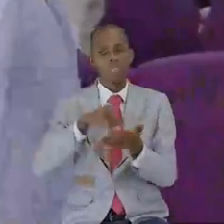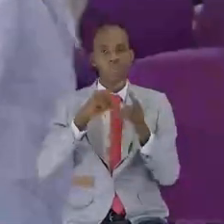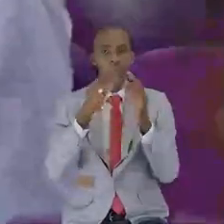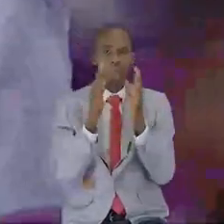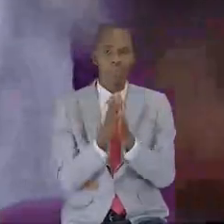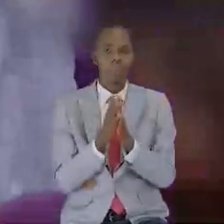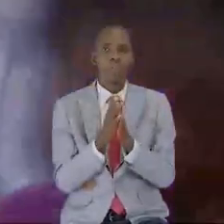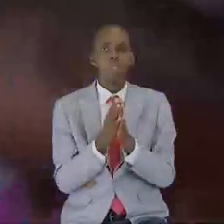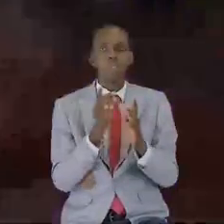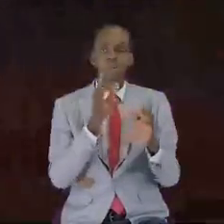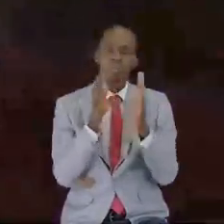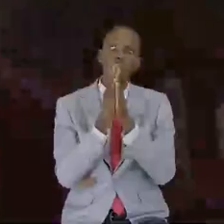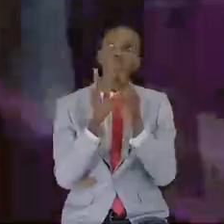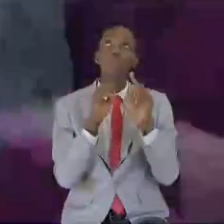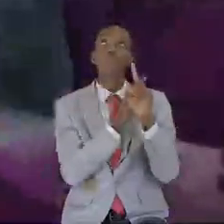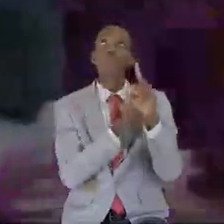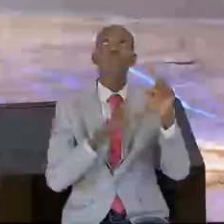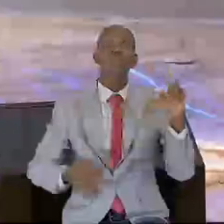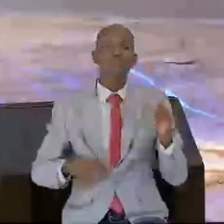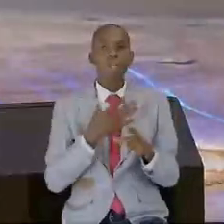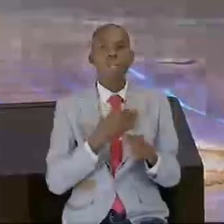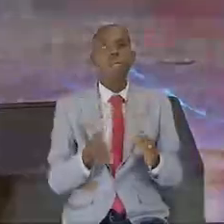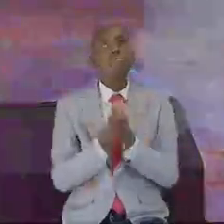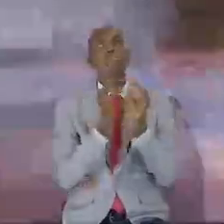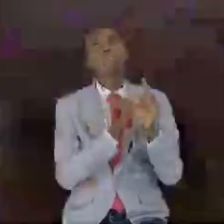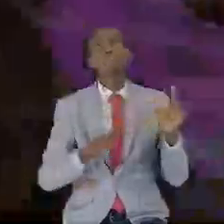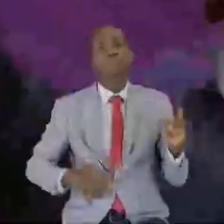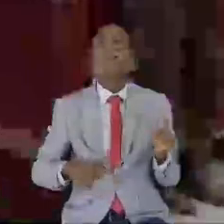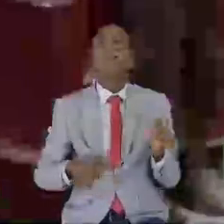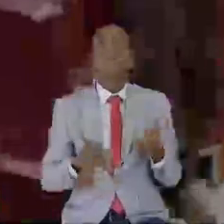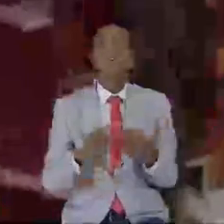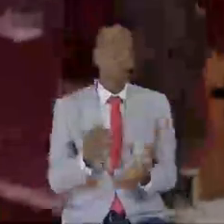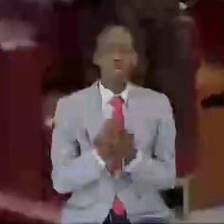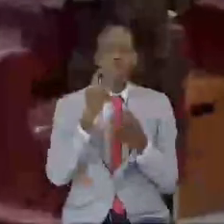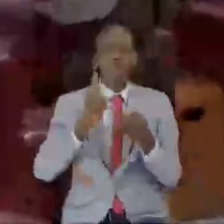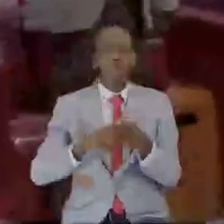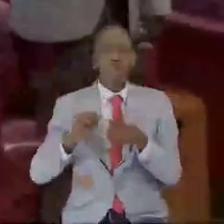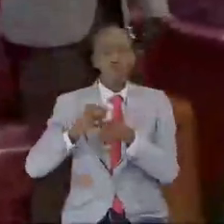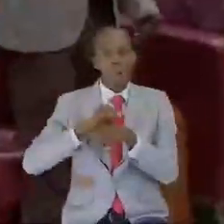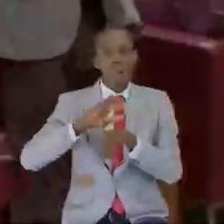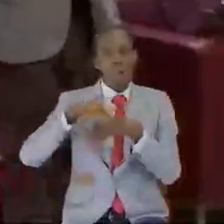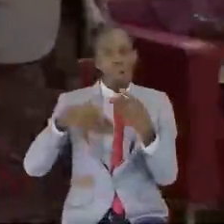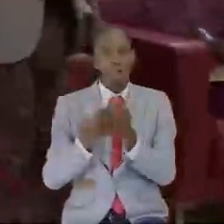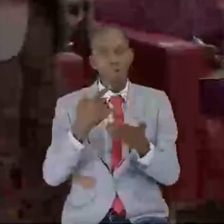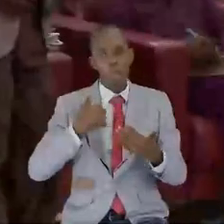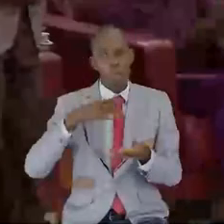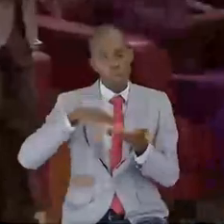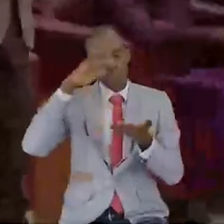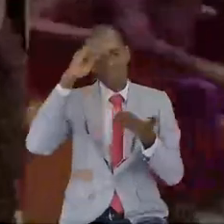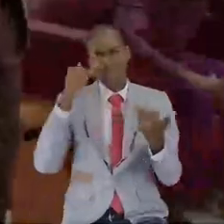parlons à Dieu dans la prière et amenons tout ce que nous avons appris à Dieu dans la